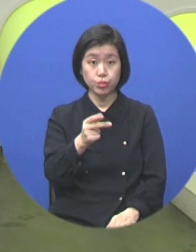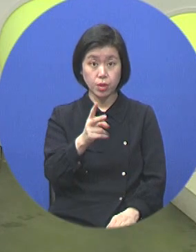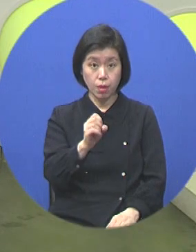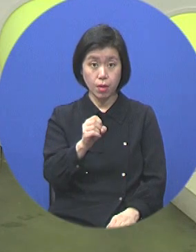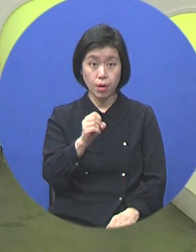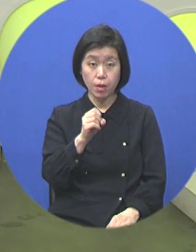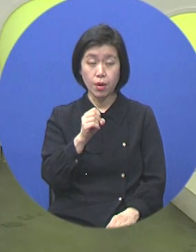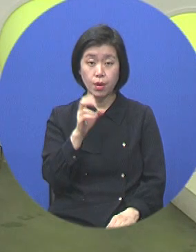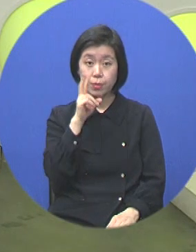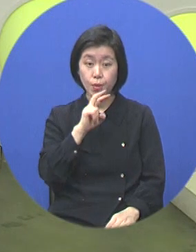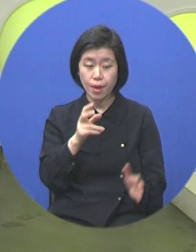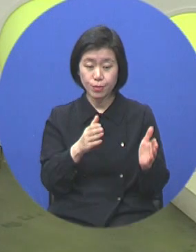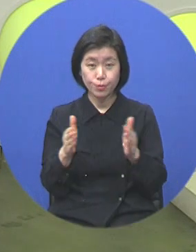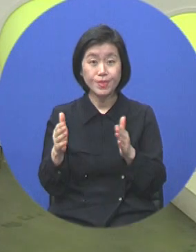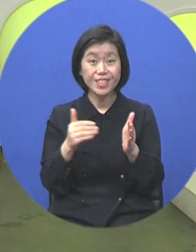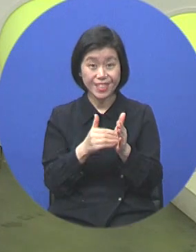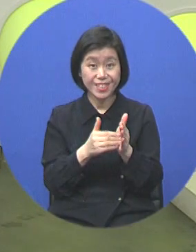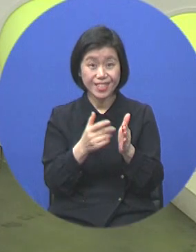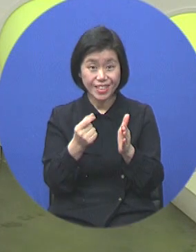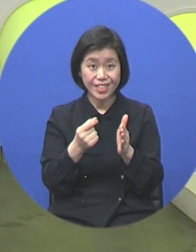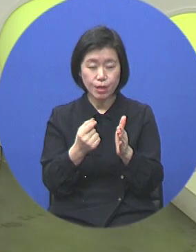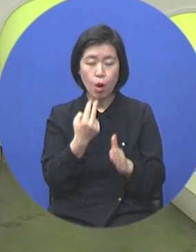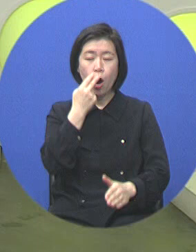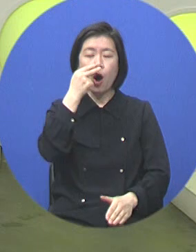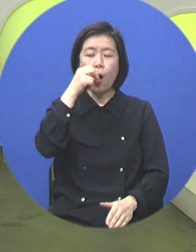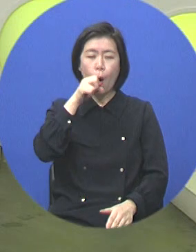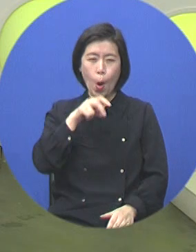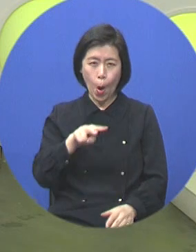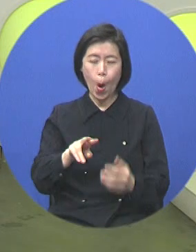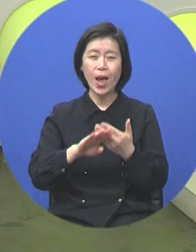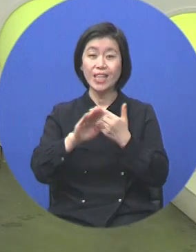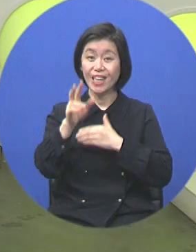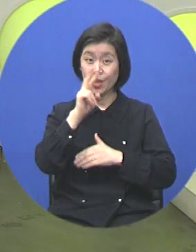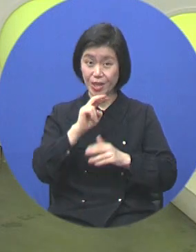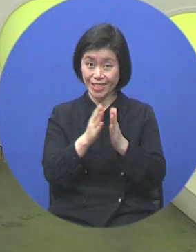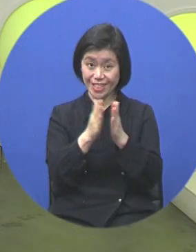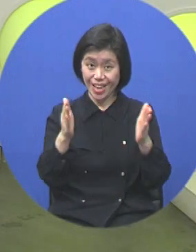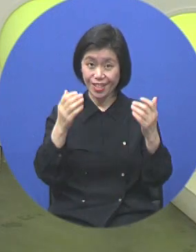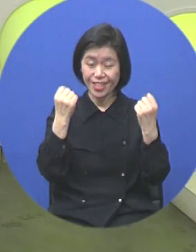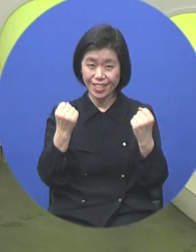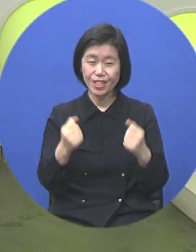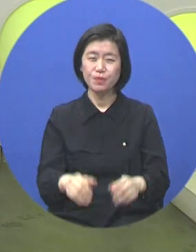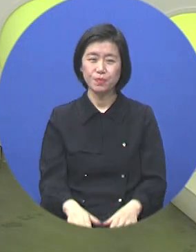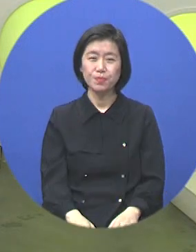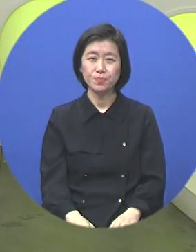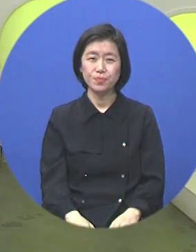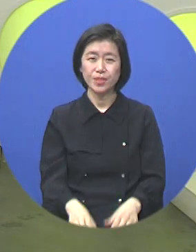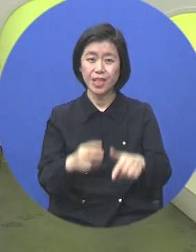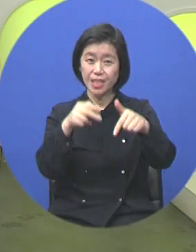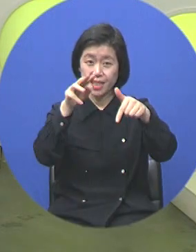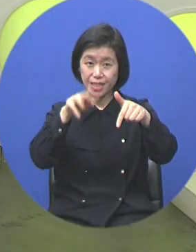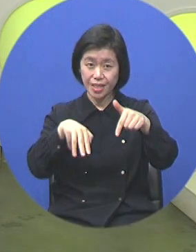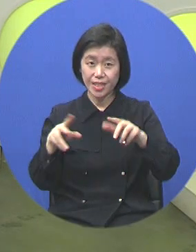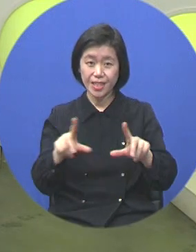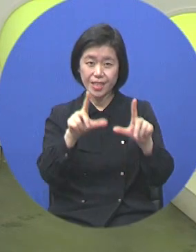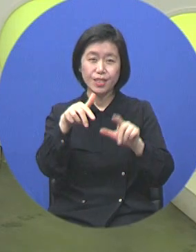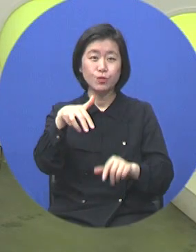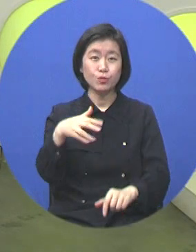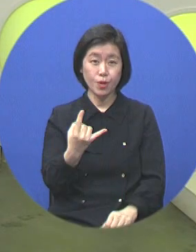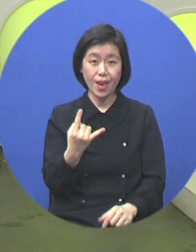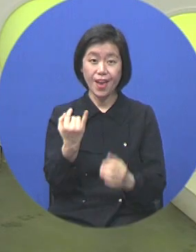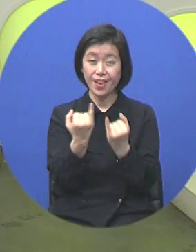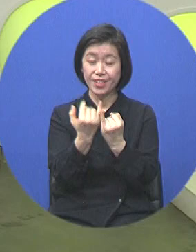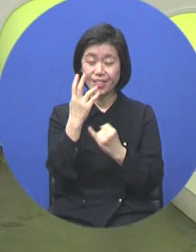되셨죠? 예. 자, 그러면 심호흡 한번 하시고요. 예. 네. 화이팅. 네, 인천에서 최규옥